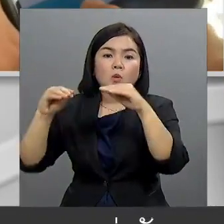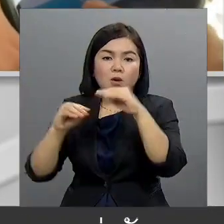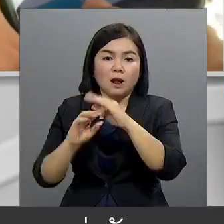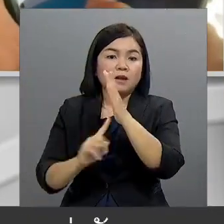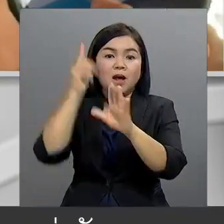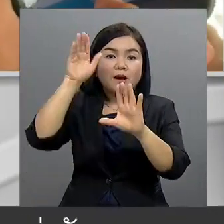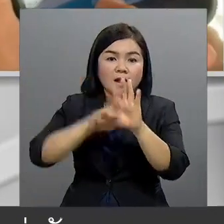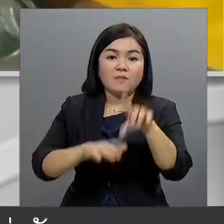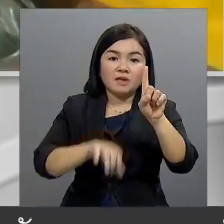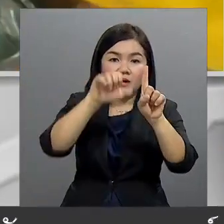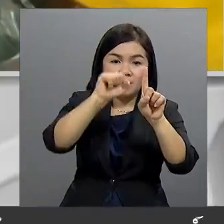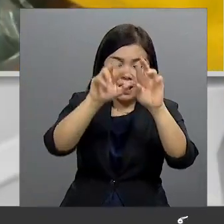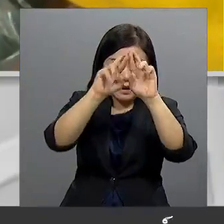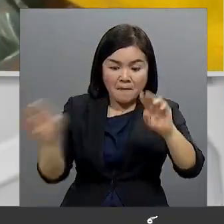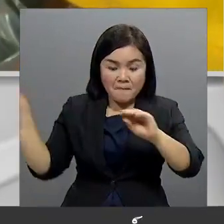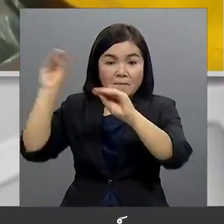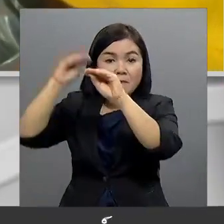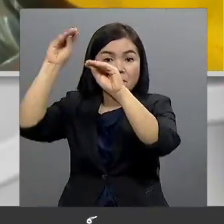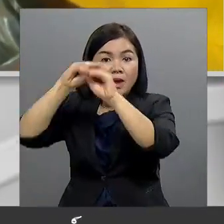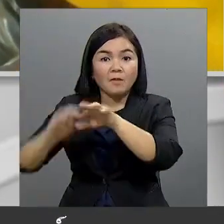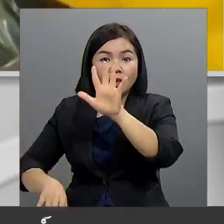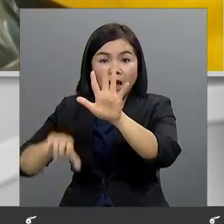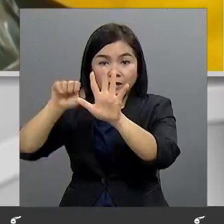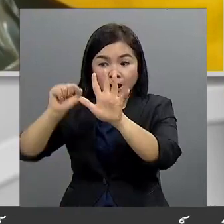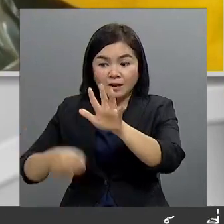ก็เพิมขึ้นเป็มากกว่า 330,000 ร้านค้